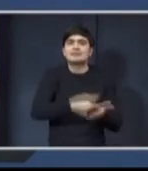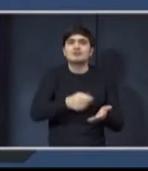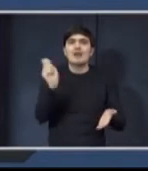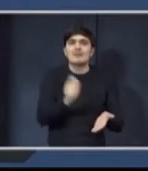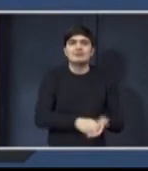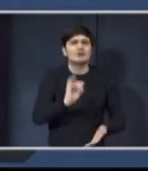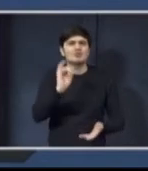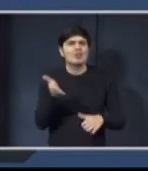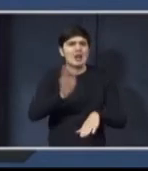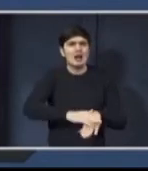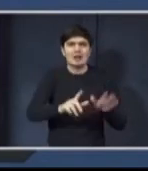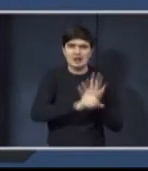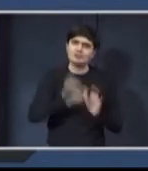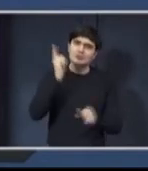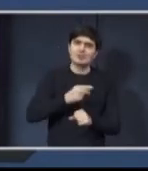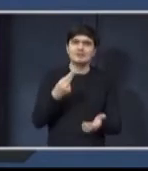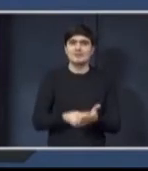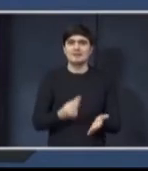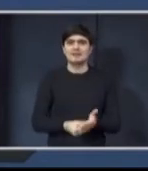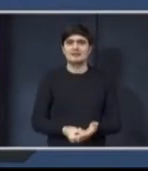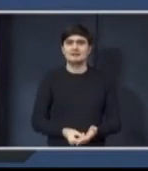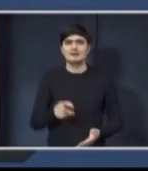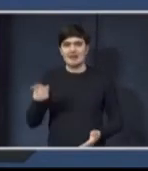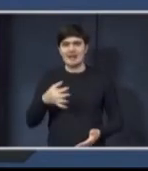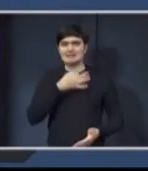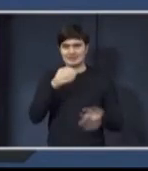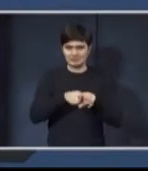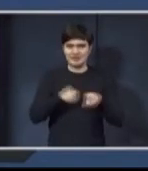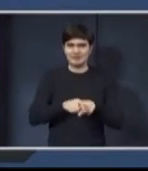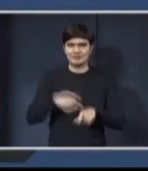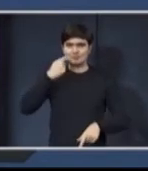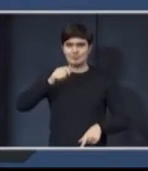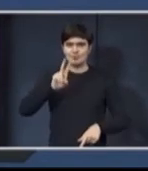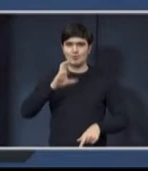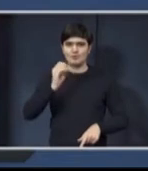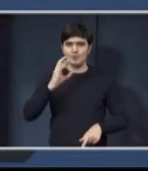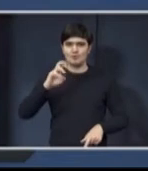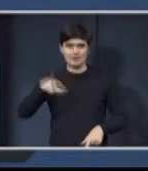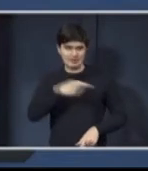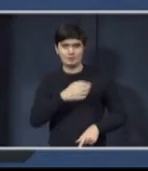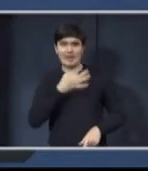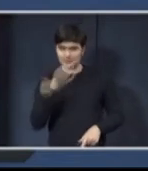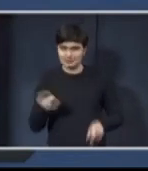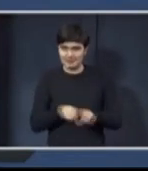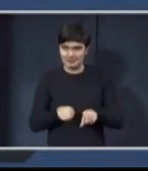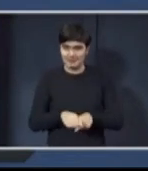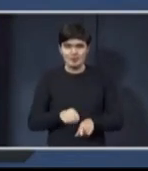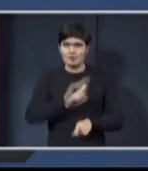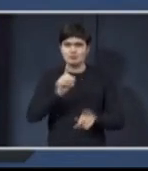legea vor trebui să plătească rigorile legii. Și domnului Vlad Voiculescu prezent aici? Nu există, deci toată lumea e toleranță